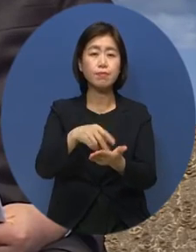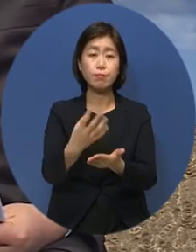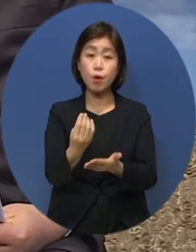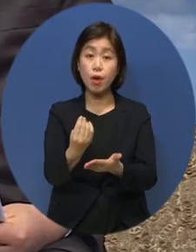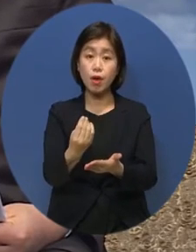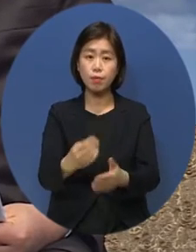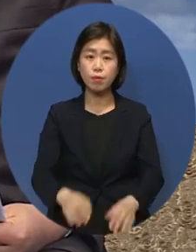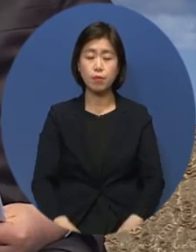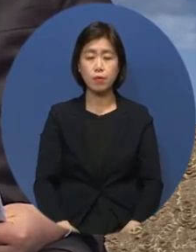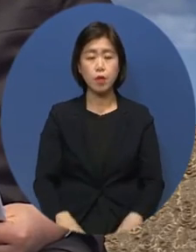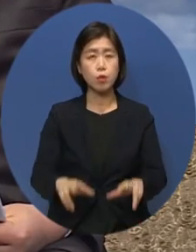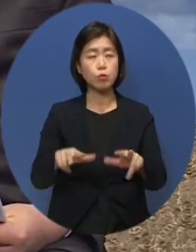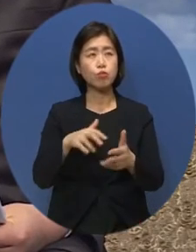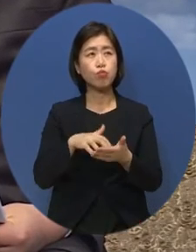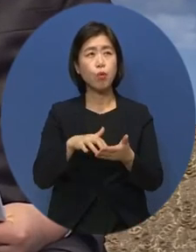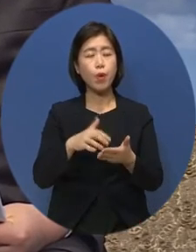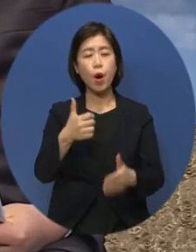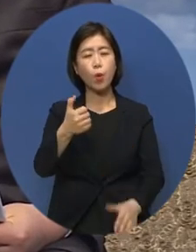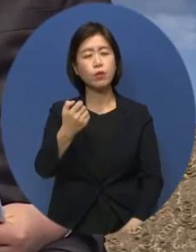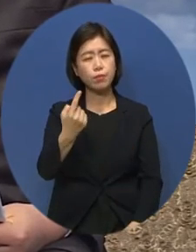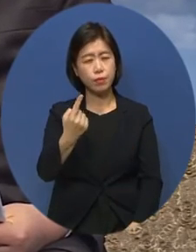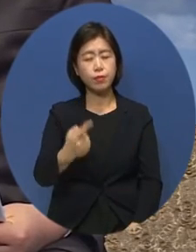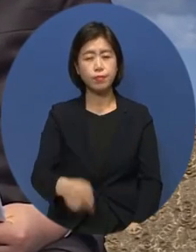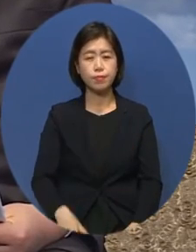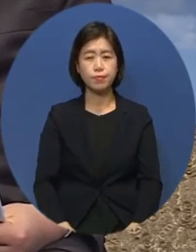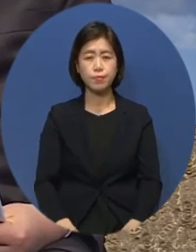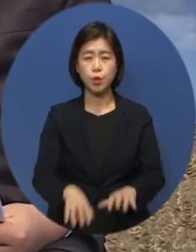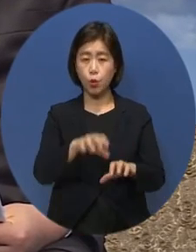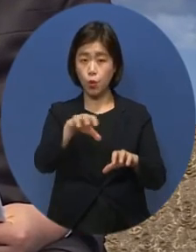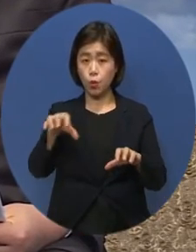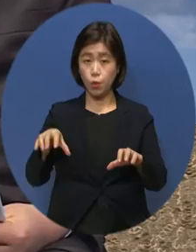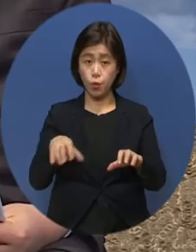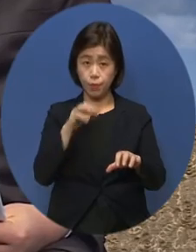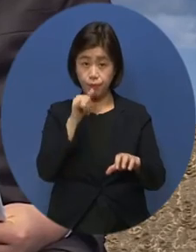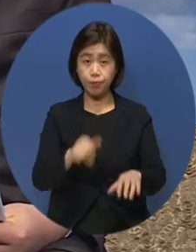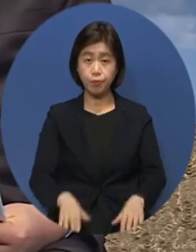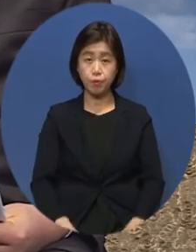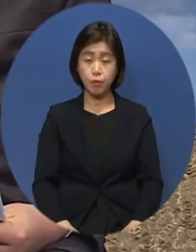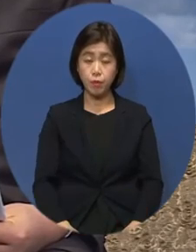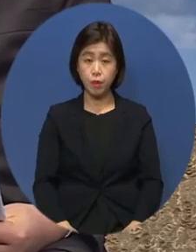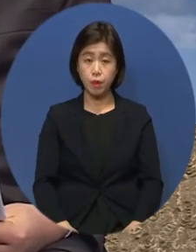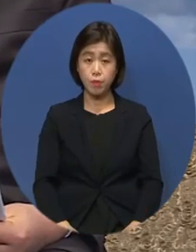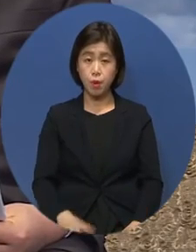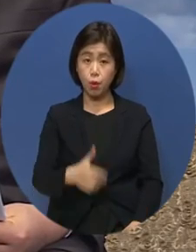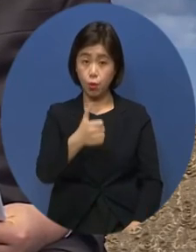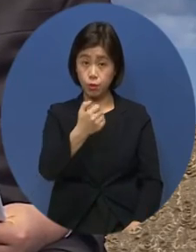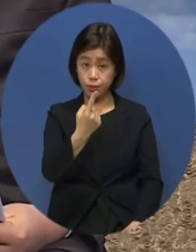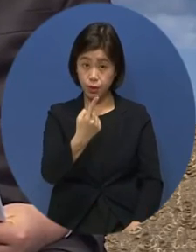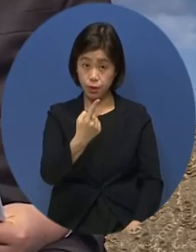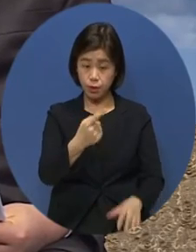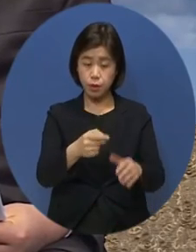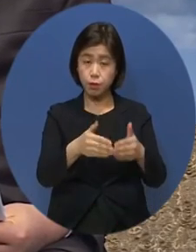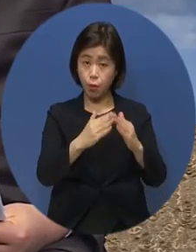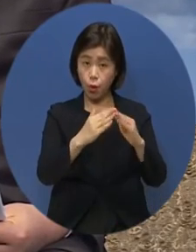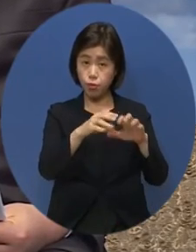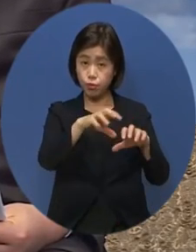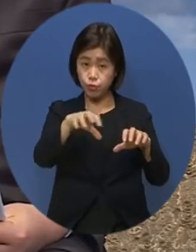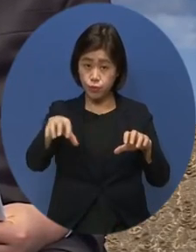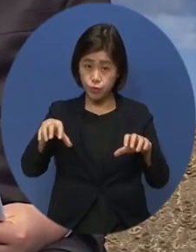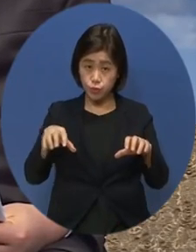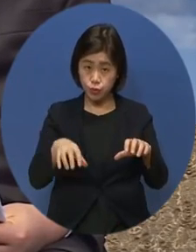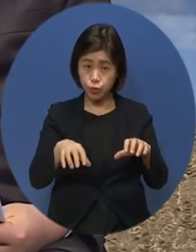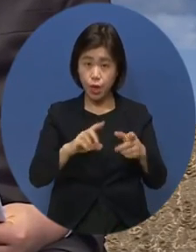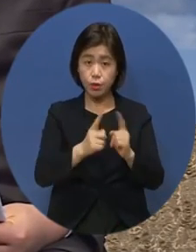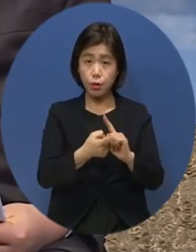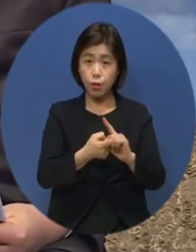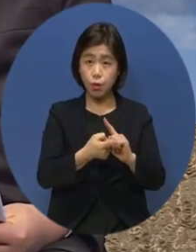11개소 정도 그러면 그 51기 소외의 장애인복지관 들이 7이 장애 복지관 들이 서로